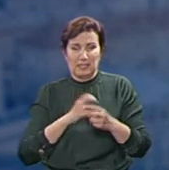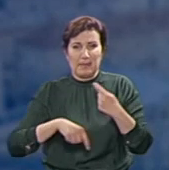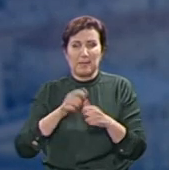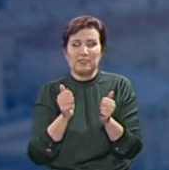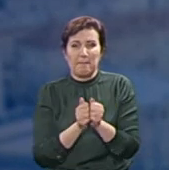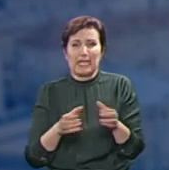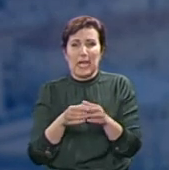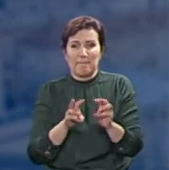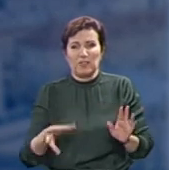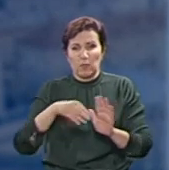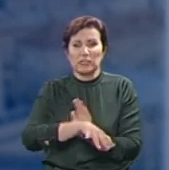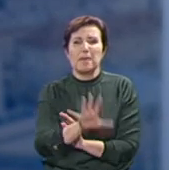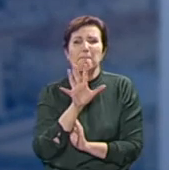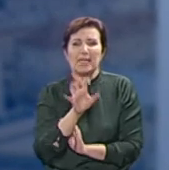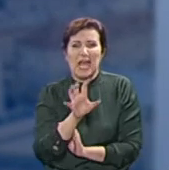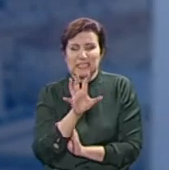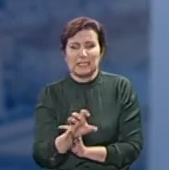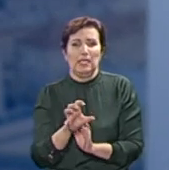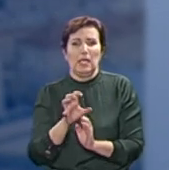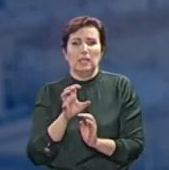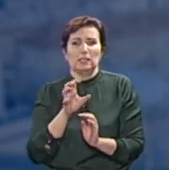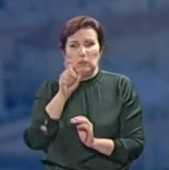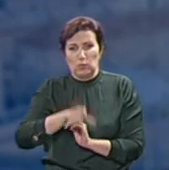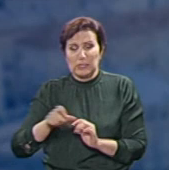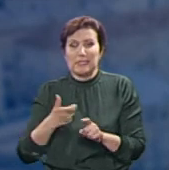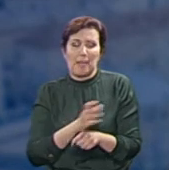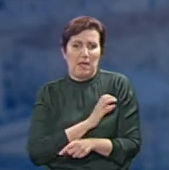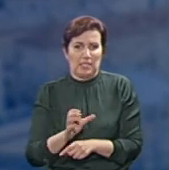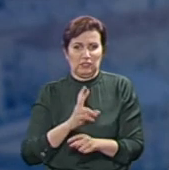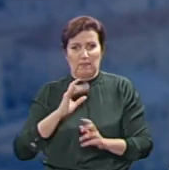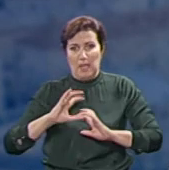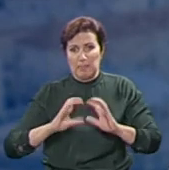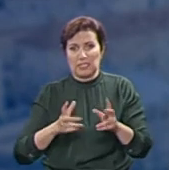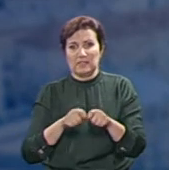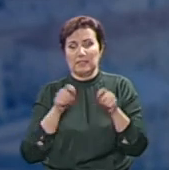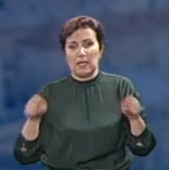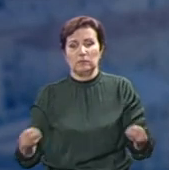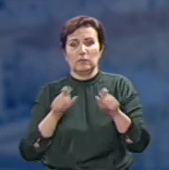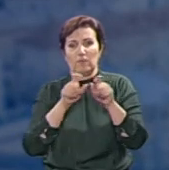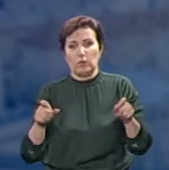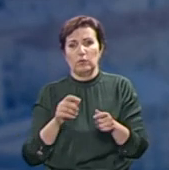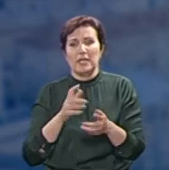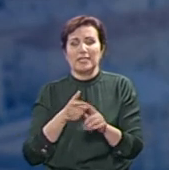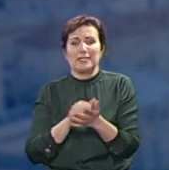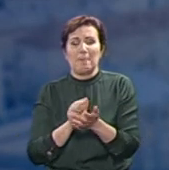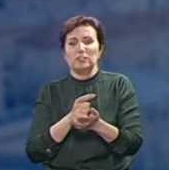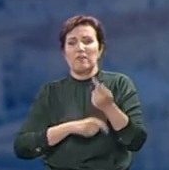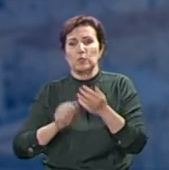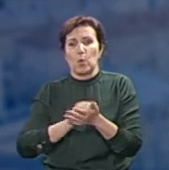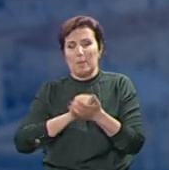до 500 найбагатіших людей планети. Став співзасновником фонду Art Invest, що займається поверненням документів